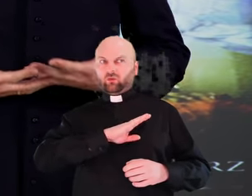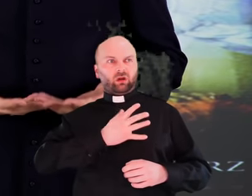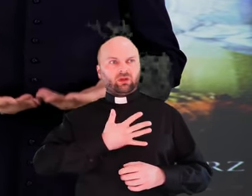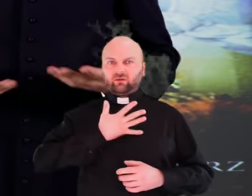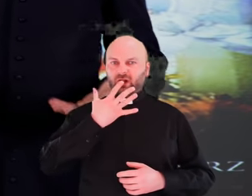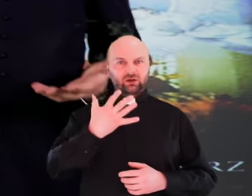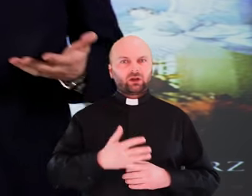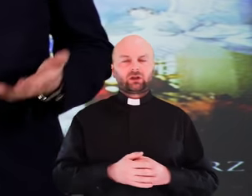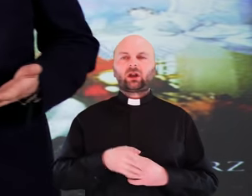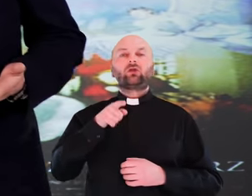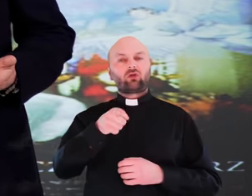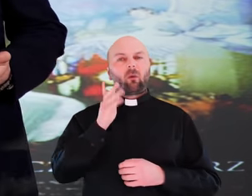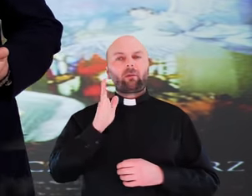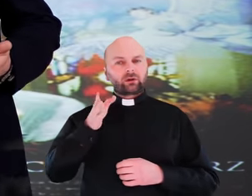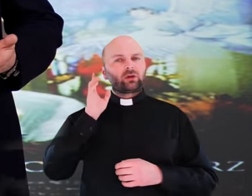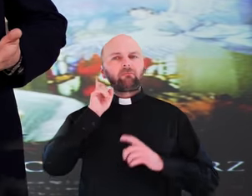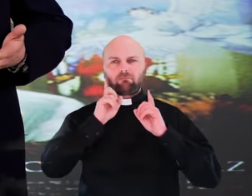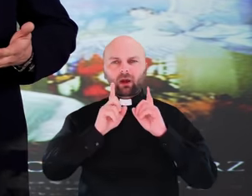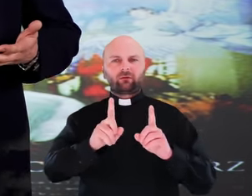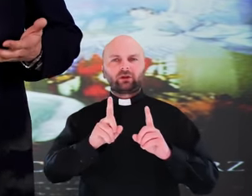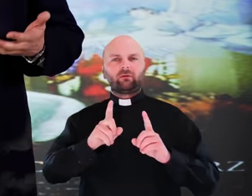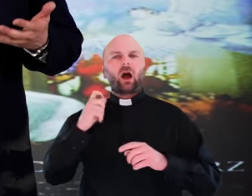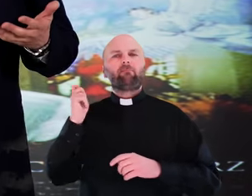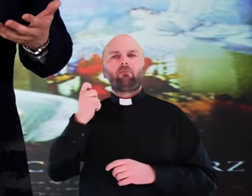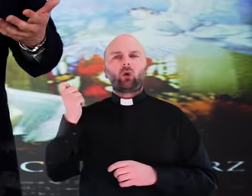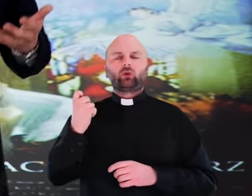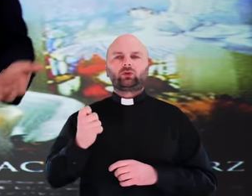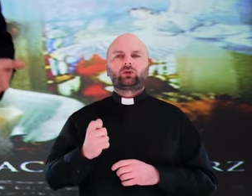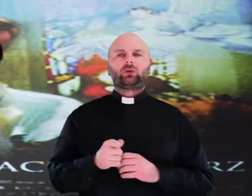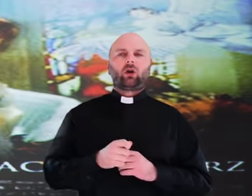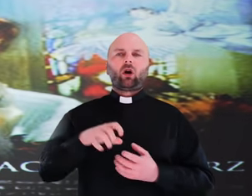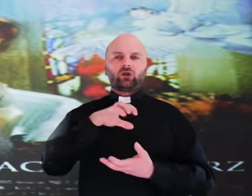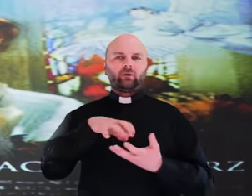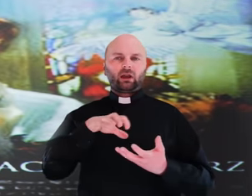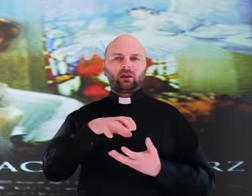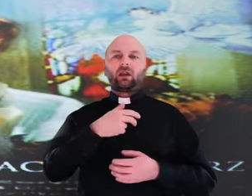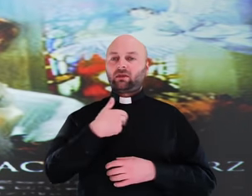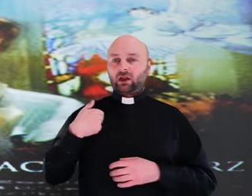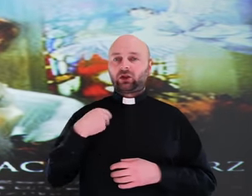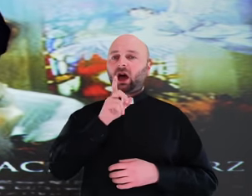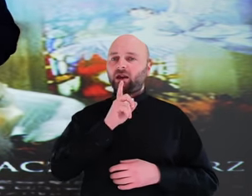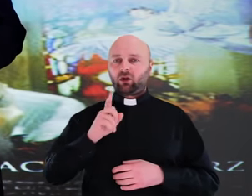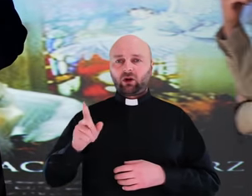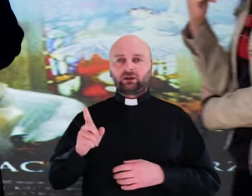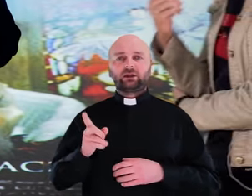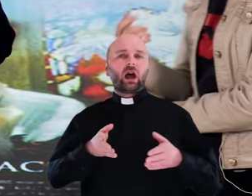nasza prawdziwa podróż do świtu. To będzie nasza rekolekcyjna droga